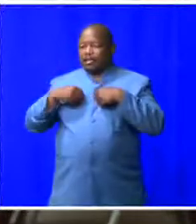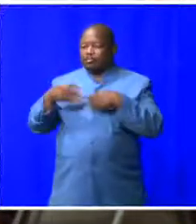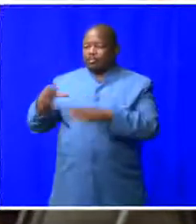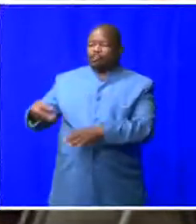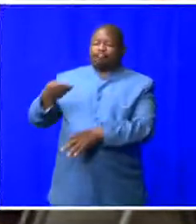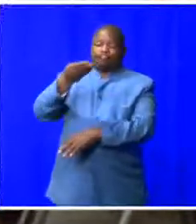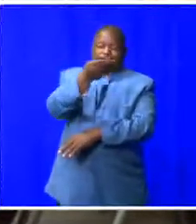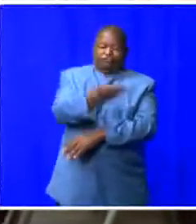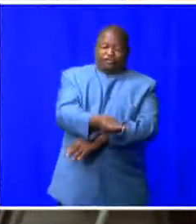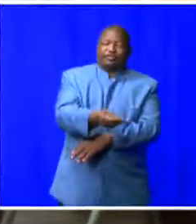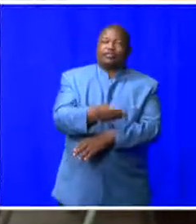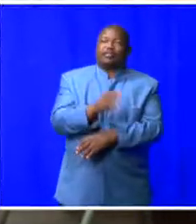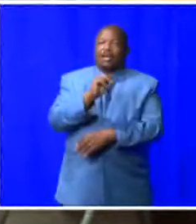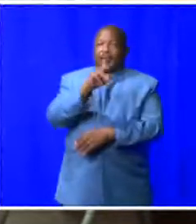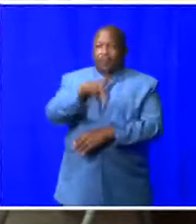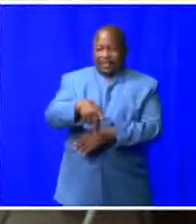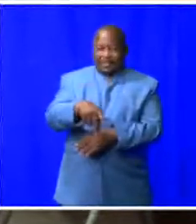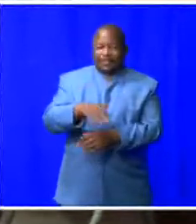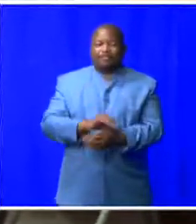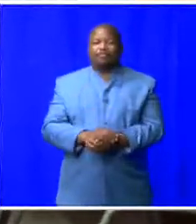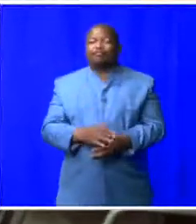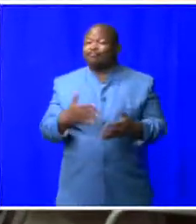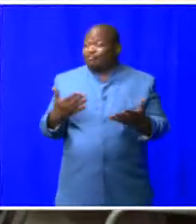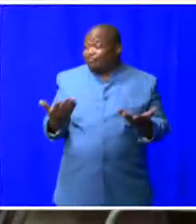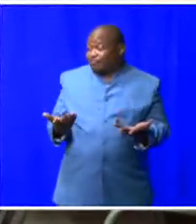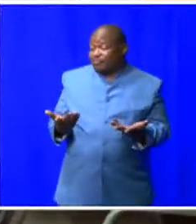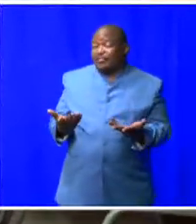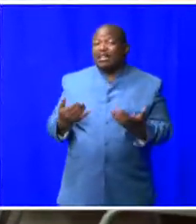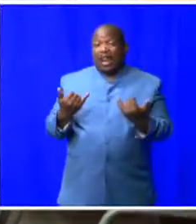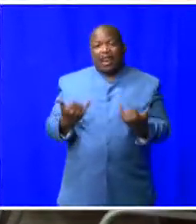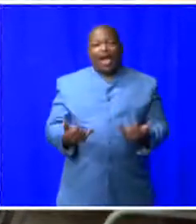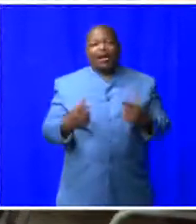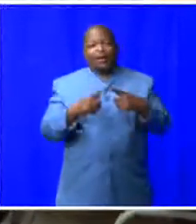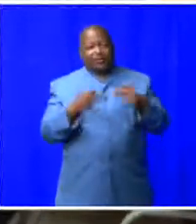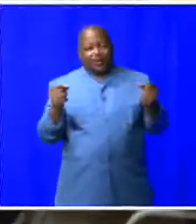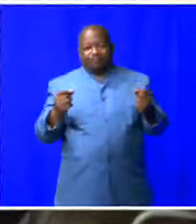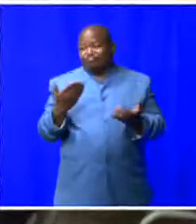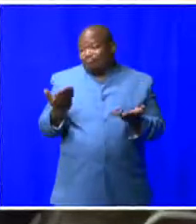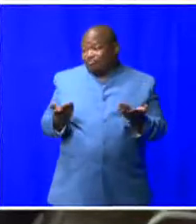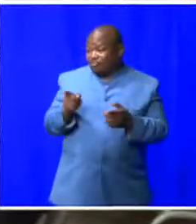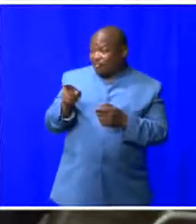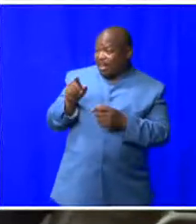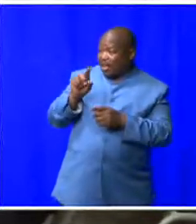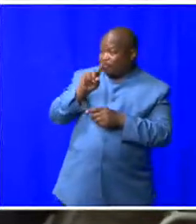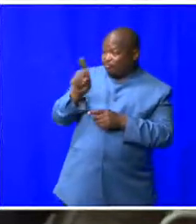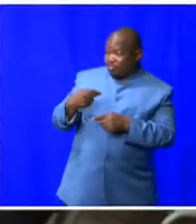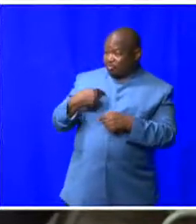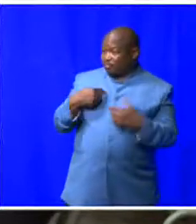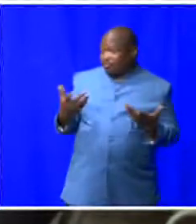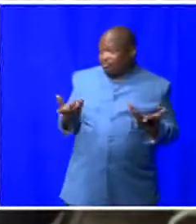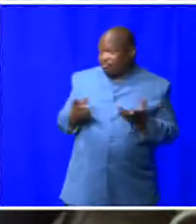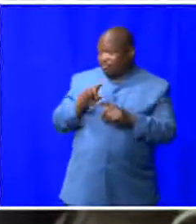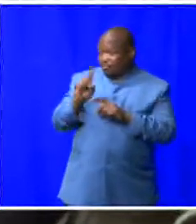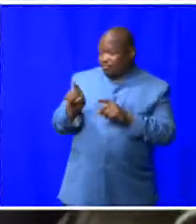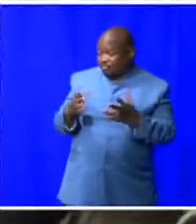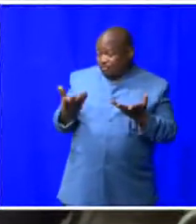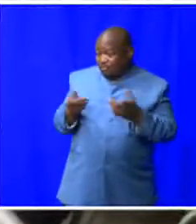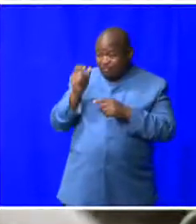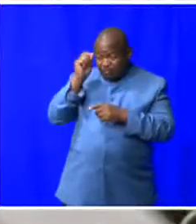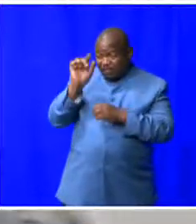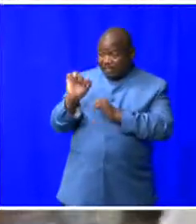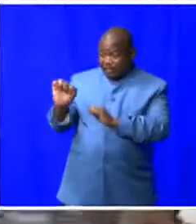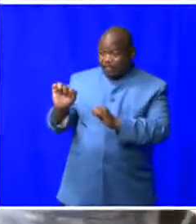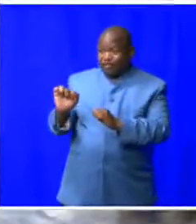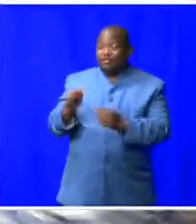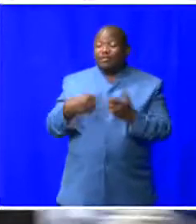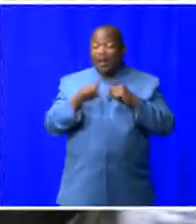zodwa ngaphandle nangabe ukhona umbuto khona e-studio sasasa tinsambo sitibisele khona sahlalela kubala kona kwaso sigaba selilunga